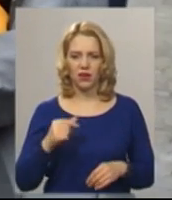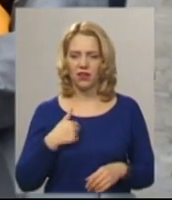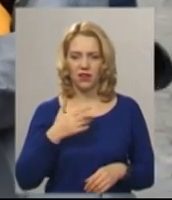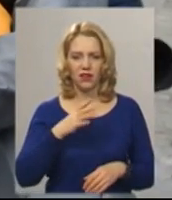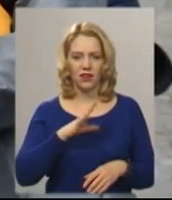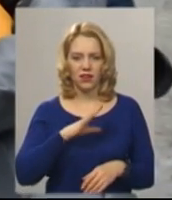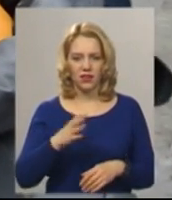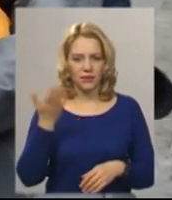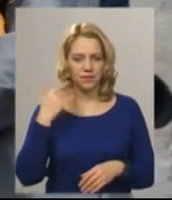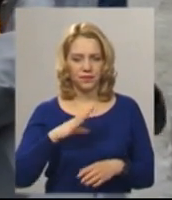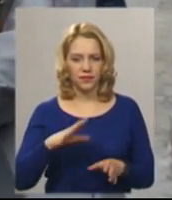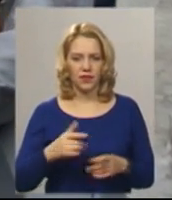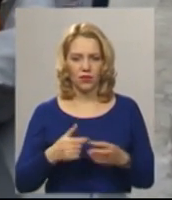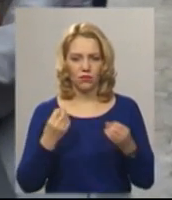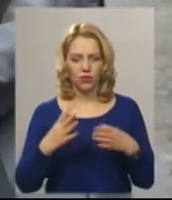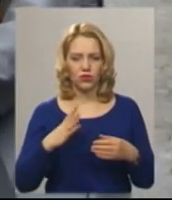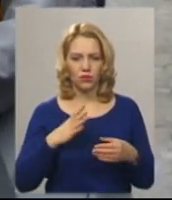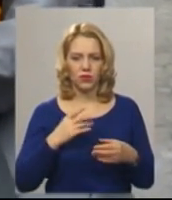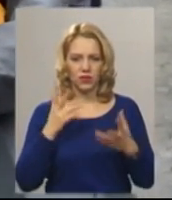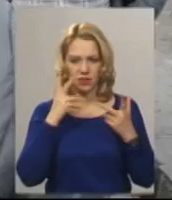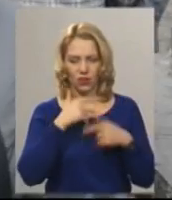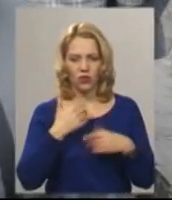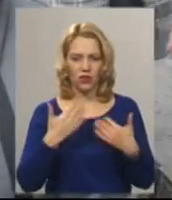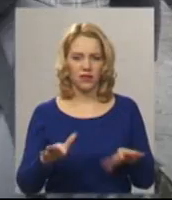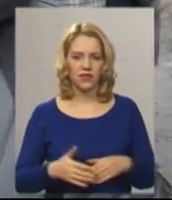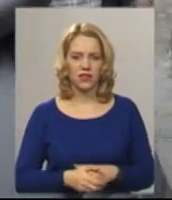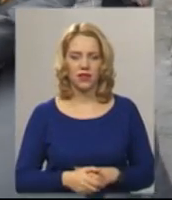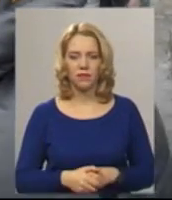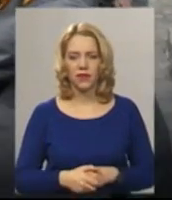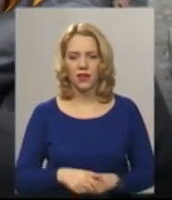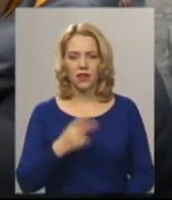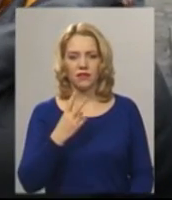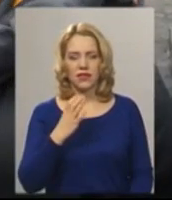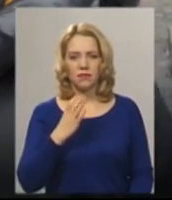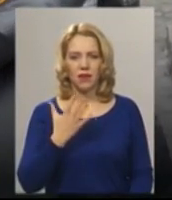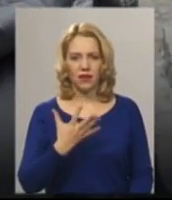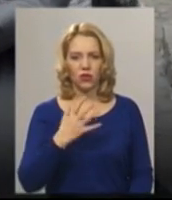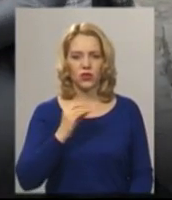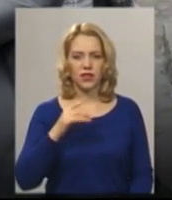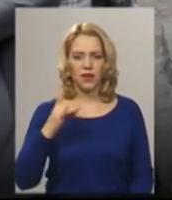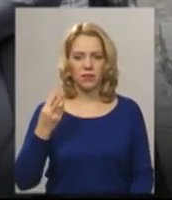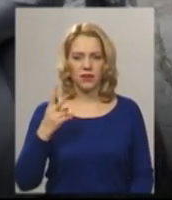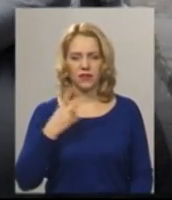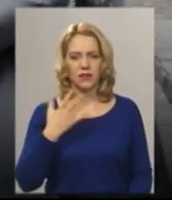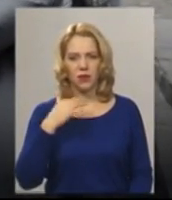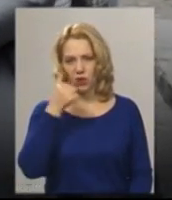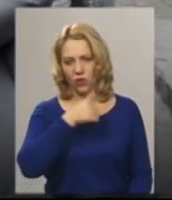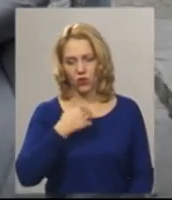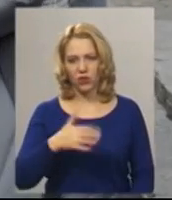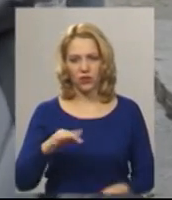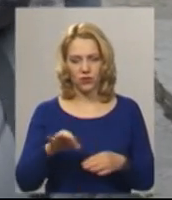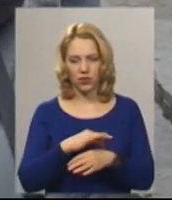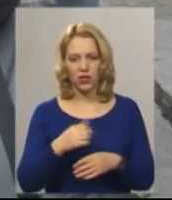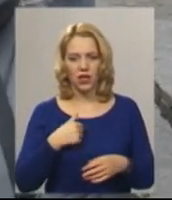обирали. Просто були собі закохані та й все. Літом 21 серпня минуло рівно 25 років. Ми своїм